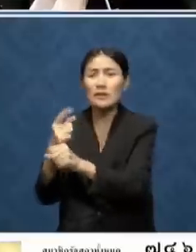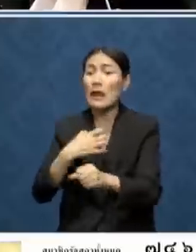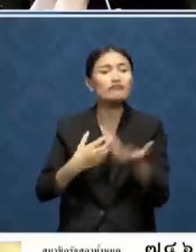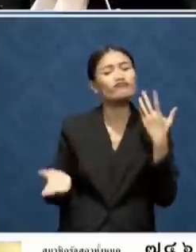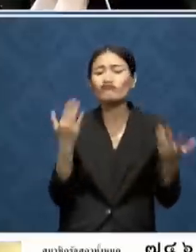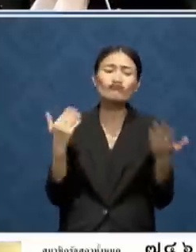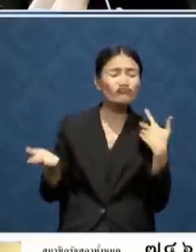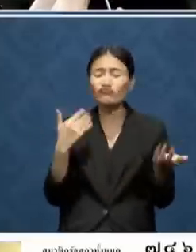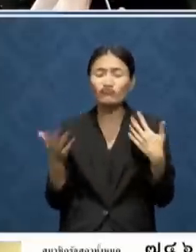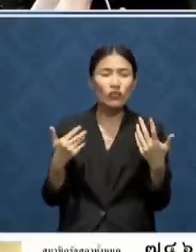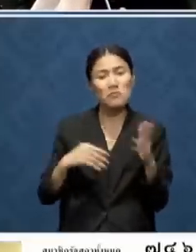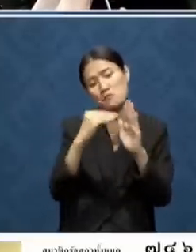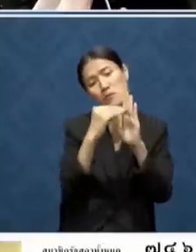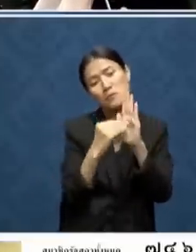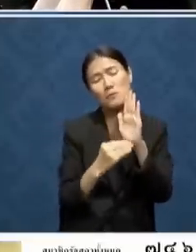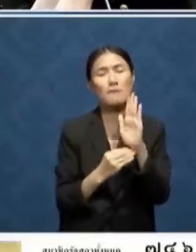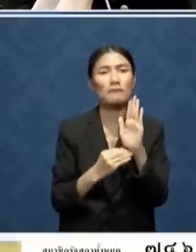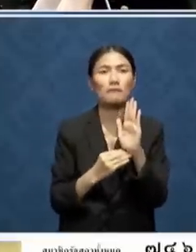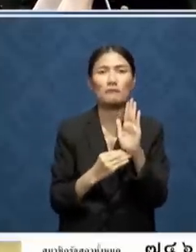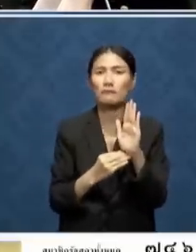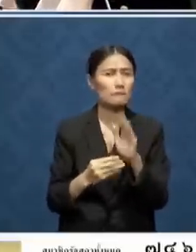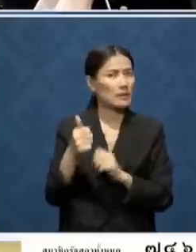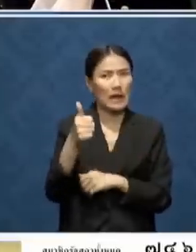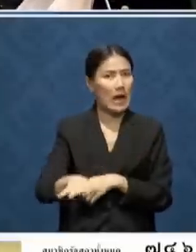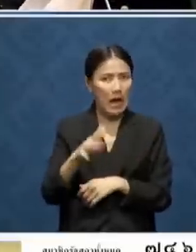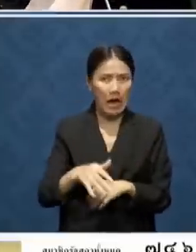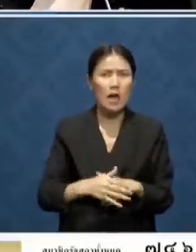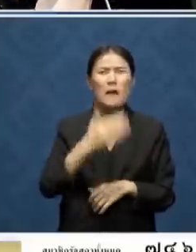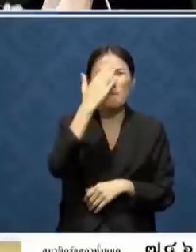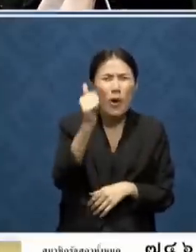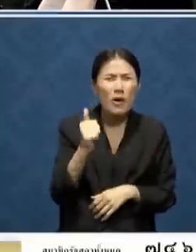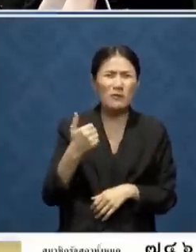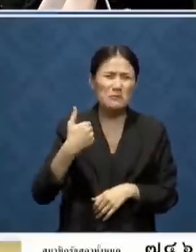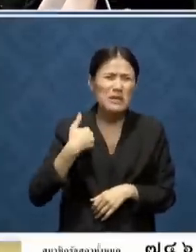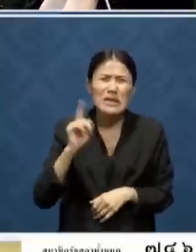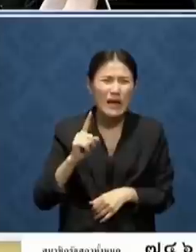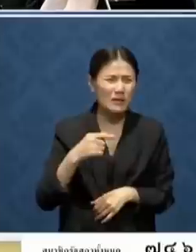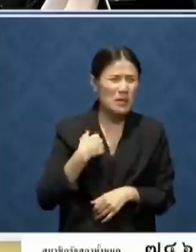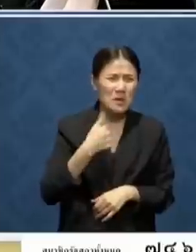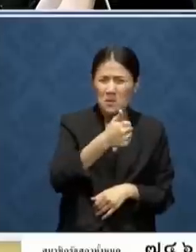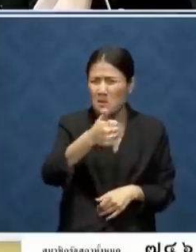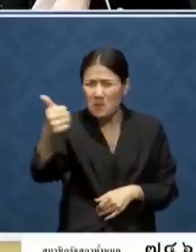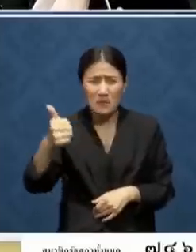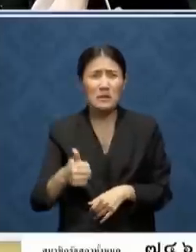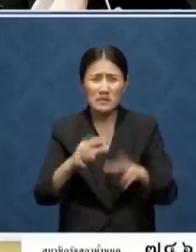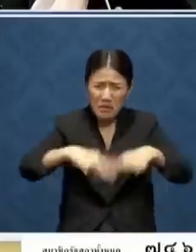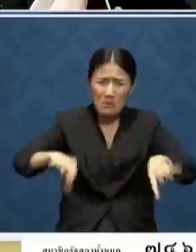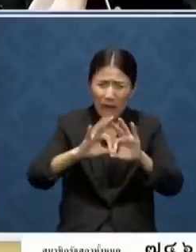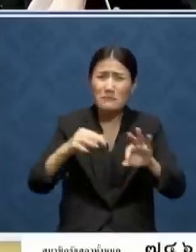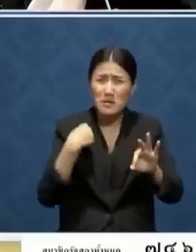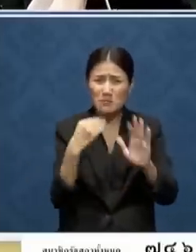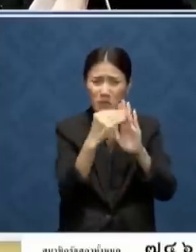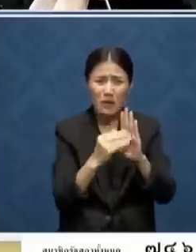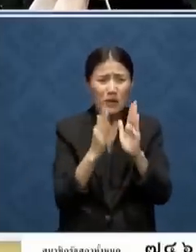ทั้ง3.35ล้านล้านบาทนะคะมีอีกหลายค่าใช้จ่ายที่ไม่สามารถที่จะตัดทอนได้นะคะไม่ว่าจะเป็นค่าใช้จ่าย